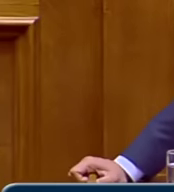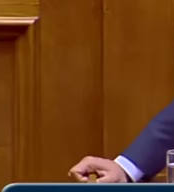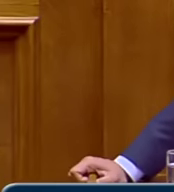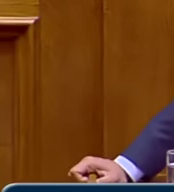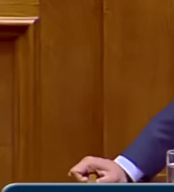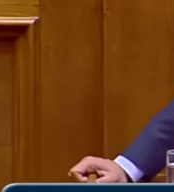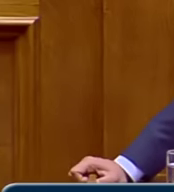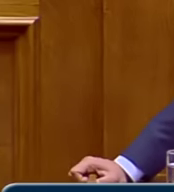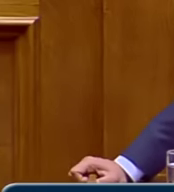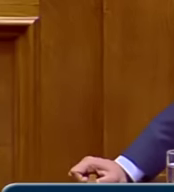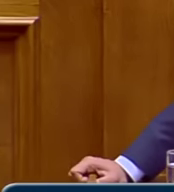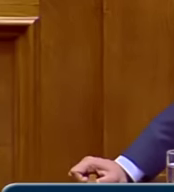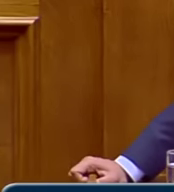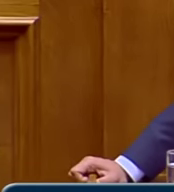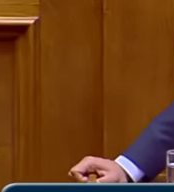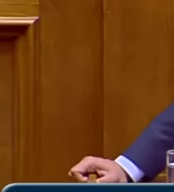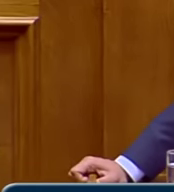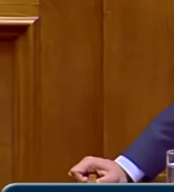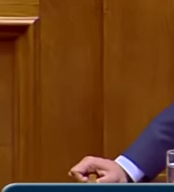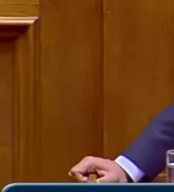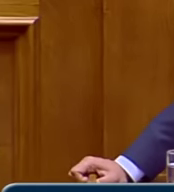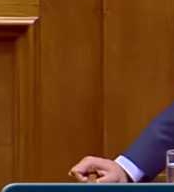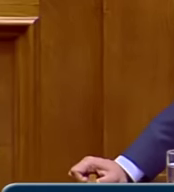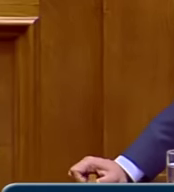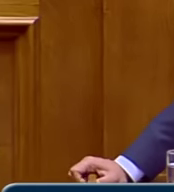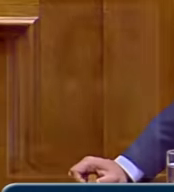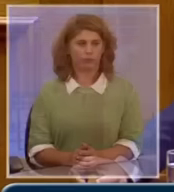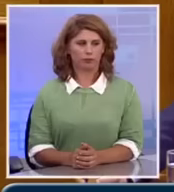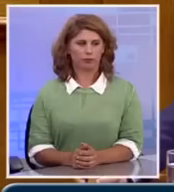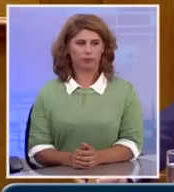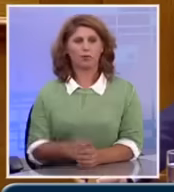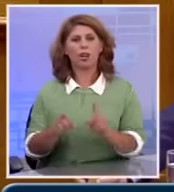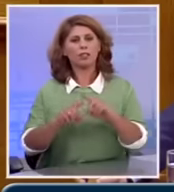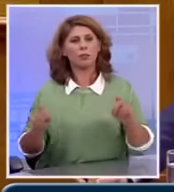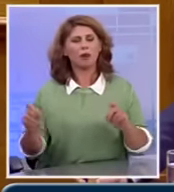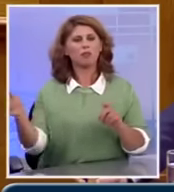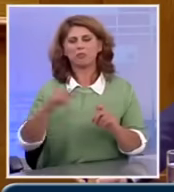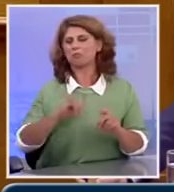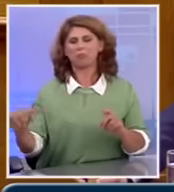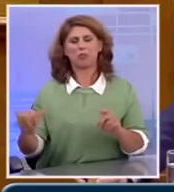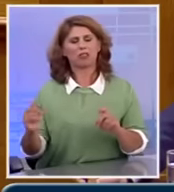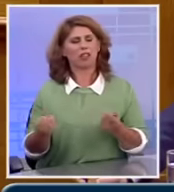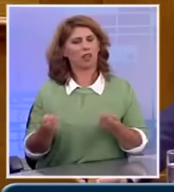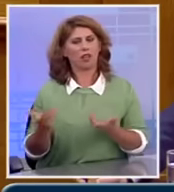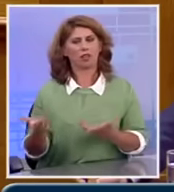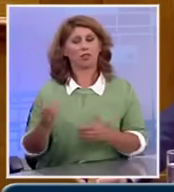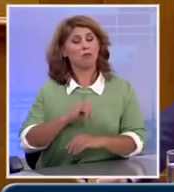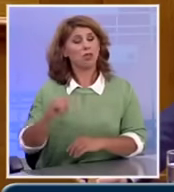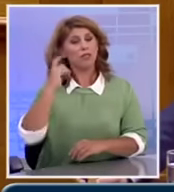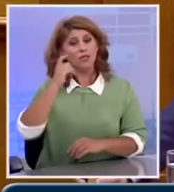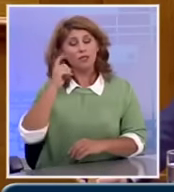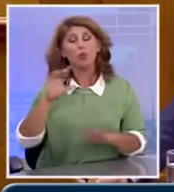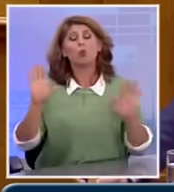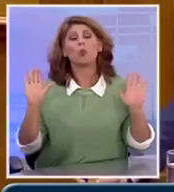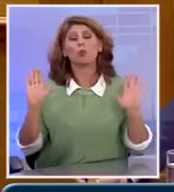γνώσης πράγματα που εσείς ποτέ δεν υλοποιήστε ποτέ δεν θελήσατε δεν σκεφτήκατε καν να